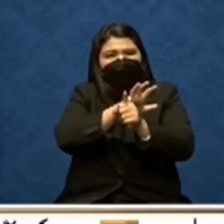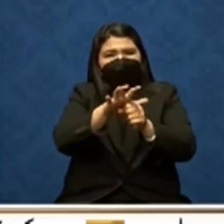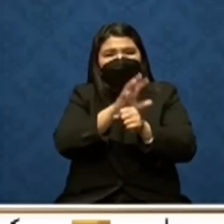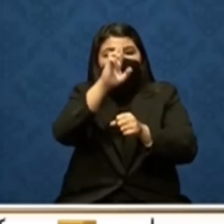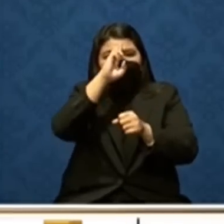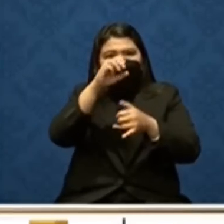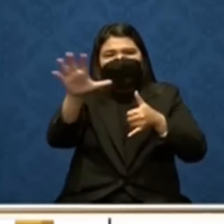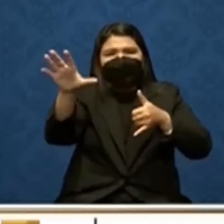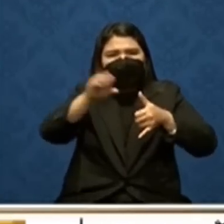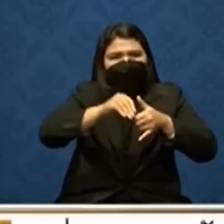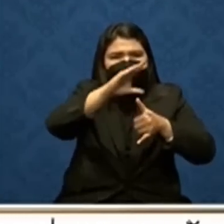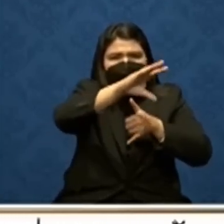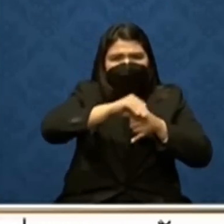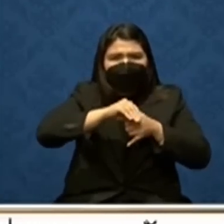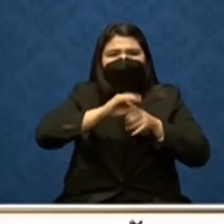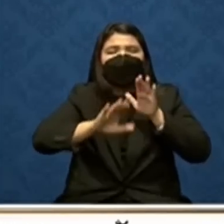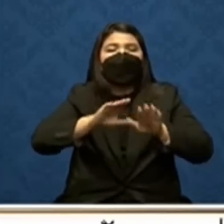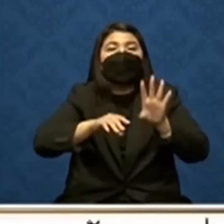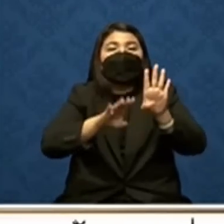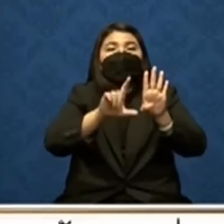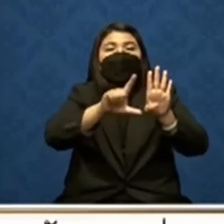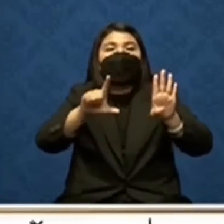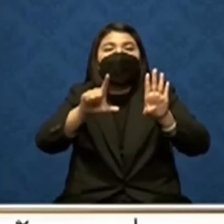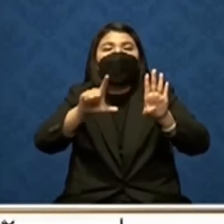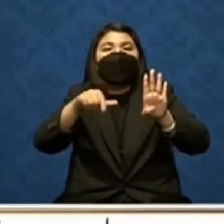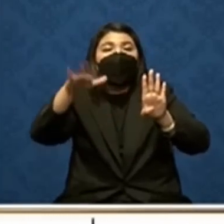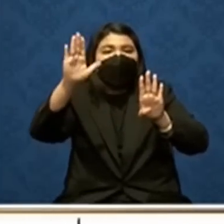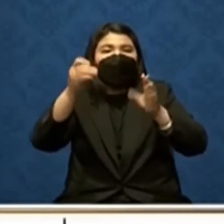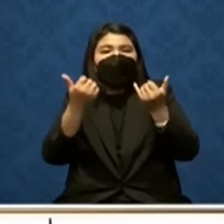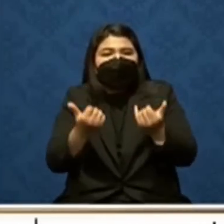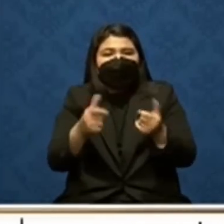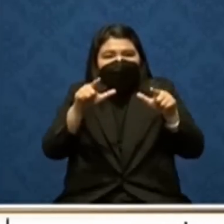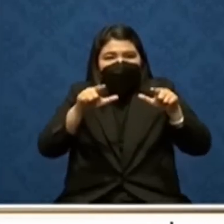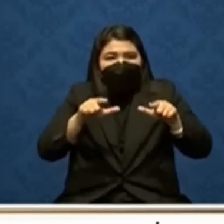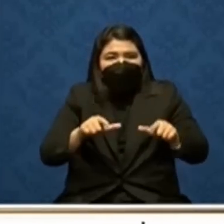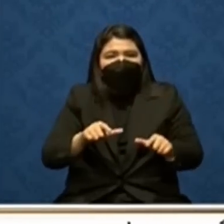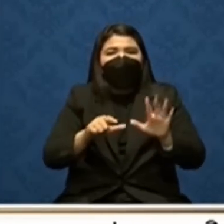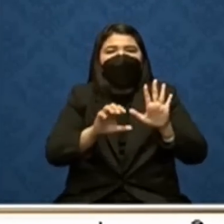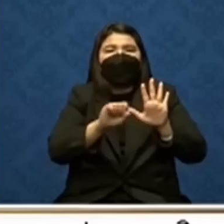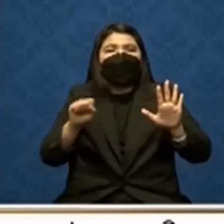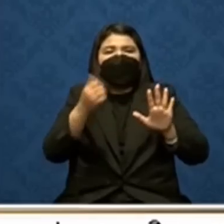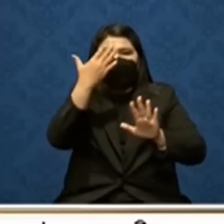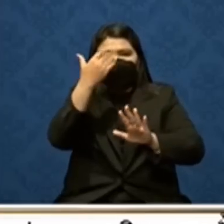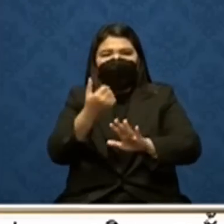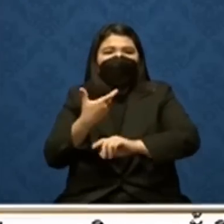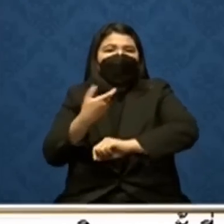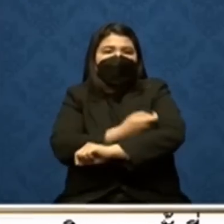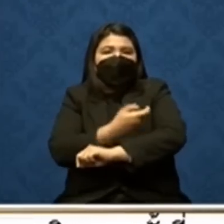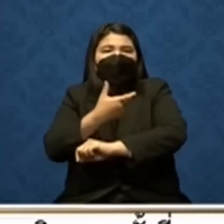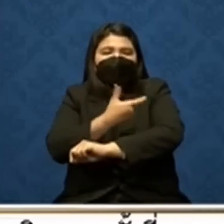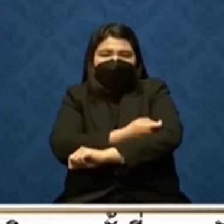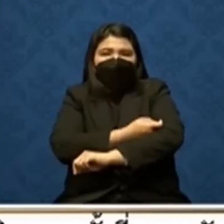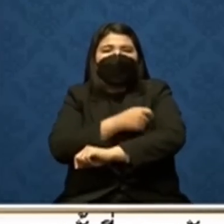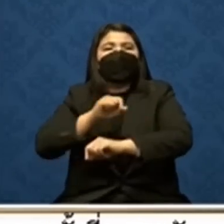อยู่ 4 ลานกว่า หรออยู่แค่ 5 แนอัตราการฉดวัคซีนขึ้ไปถง 60